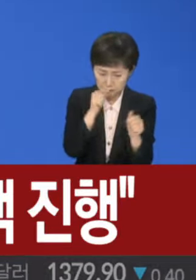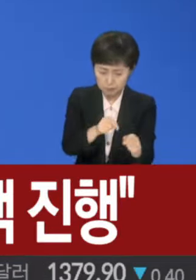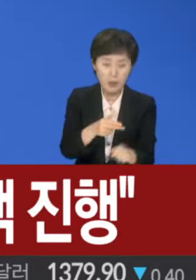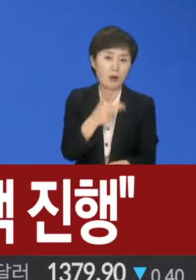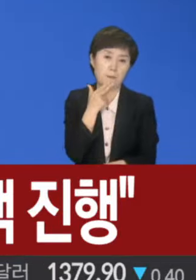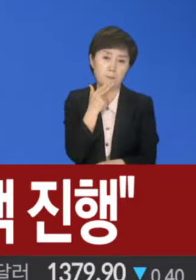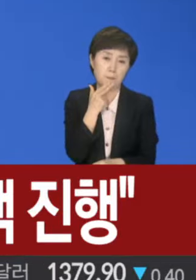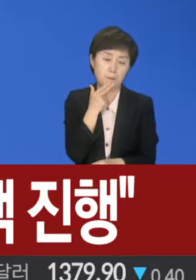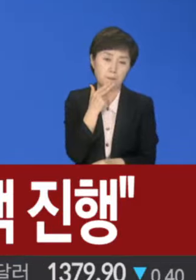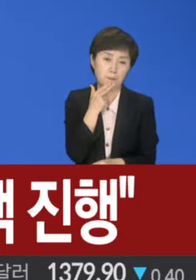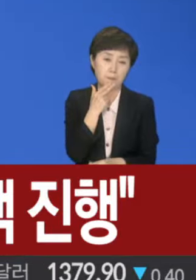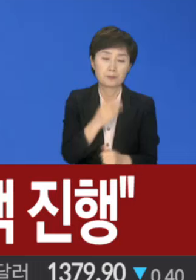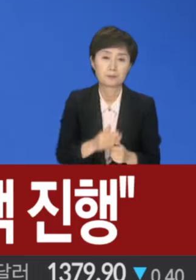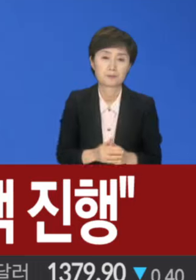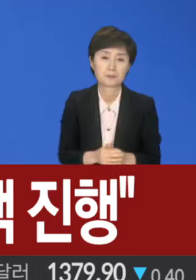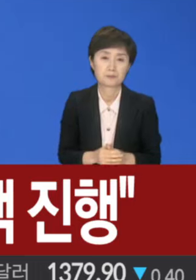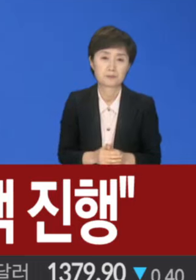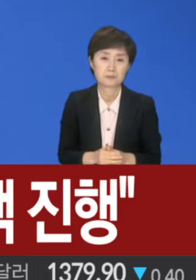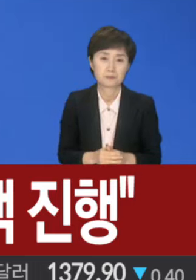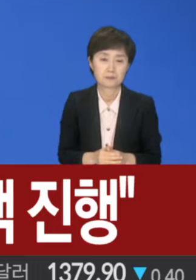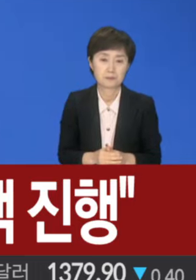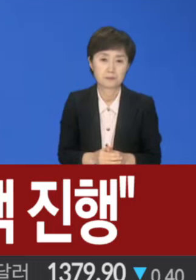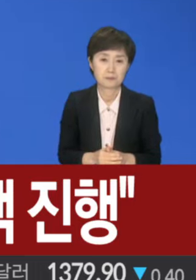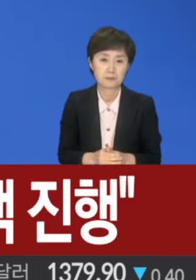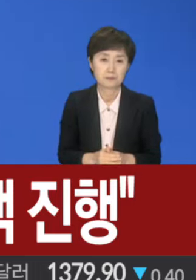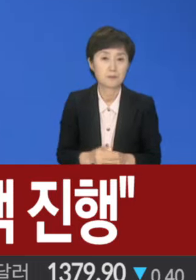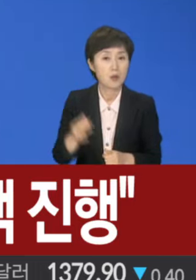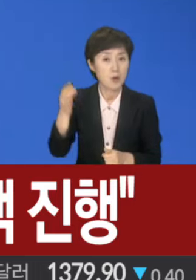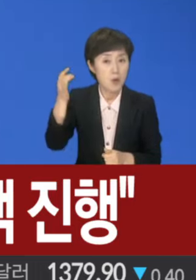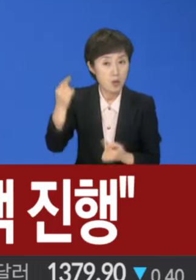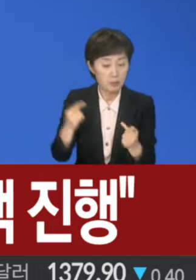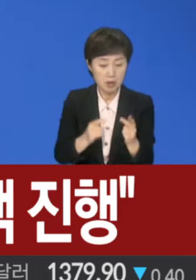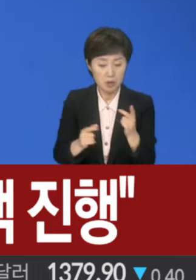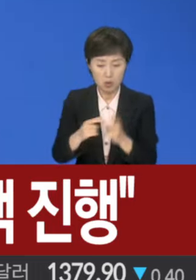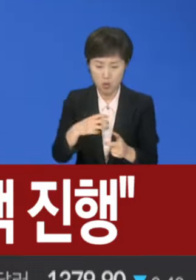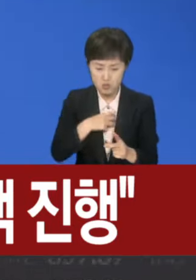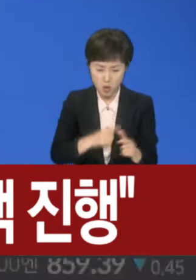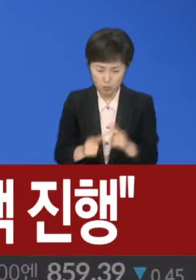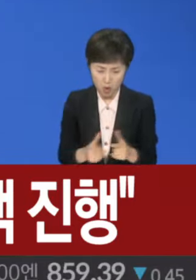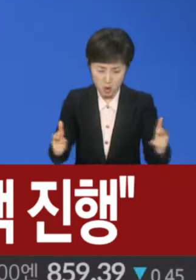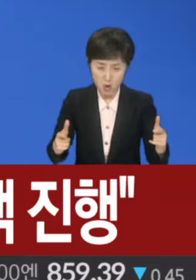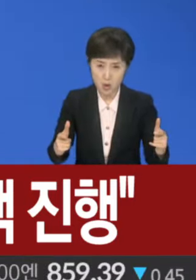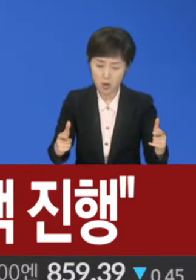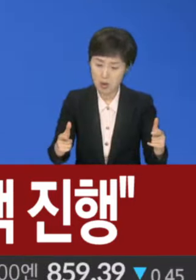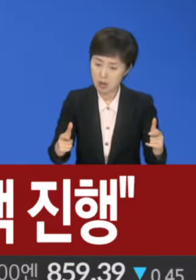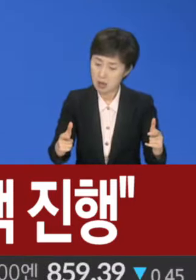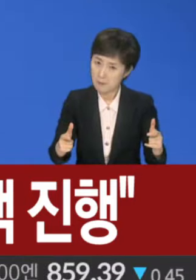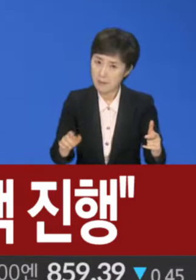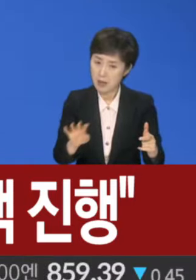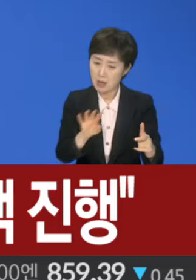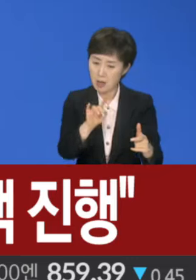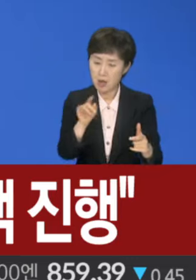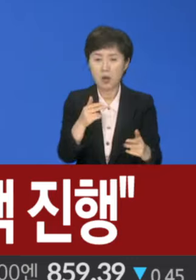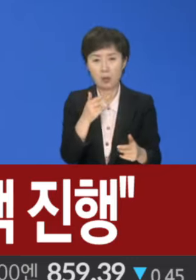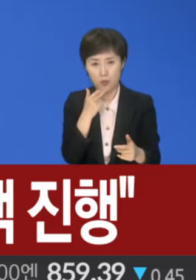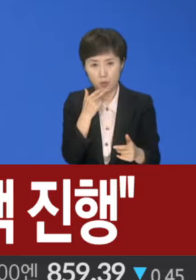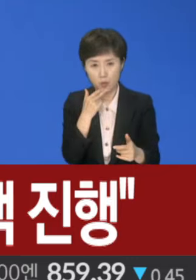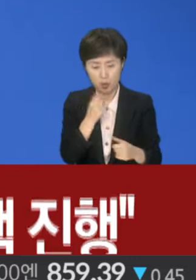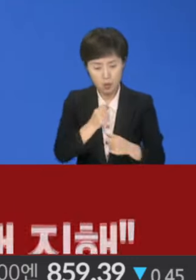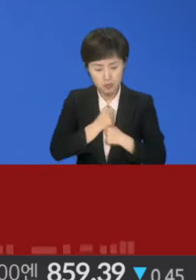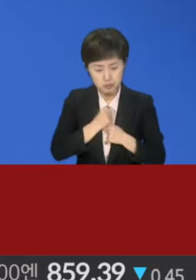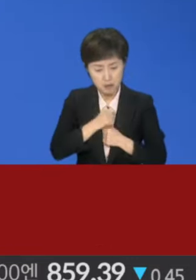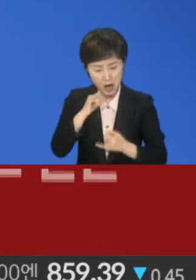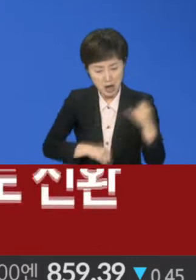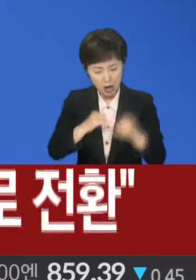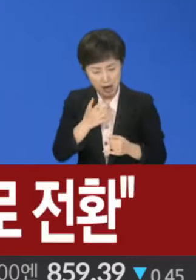아닙니다. 따라서 기존보다 위험을 더 증대시키거나 새로운 위험을 창출하는 등의 주의무 위반이 있다고